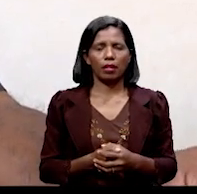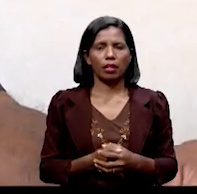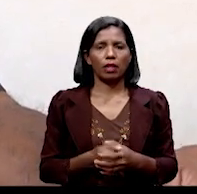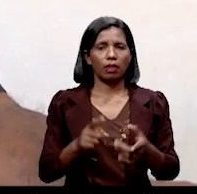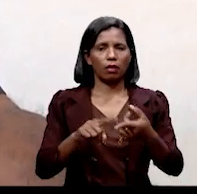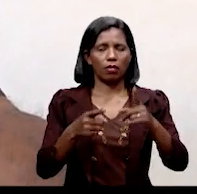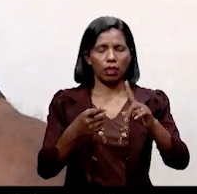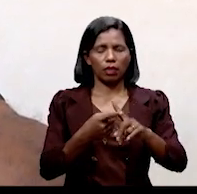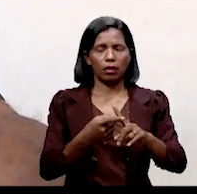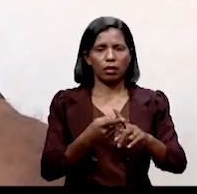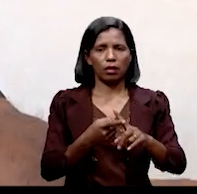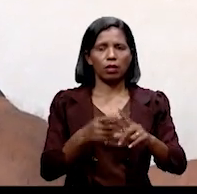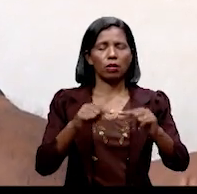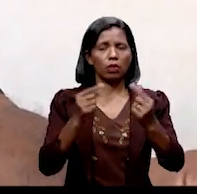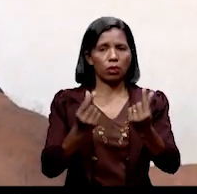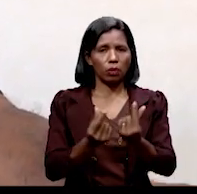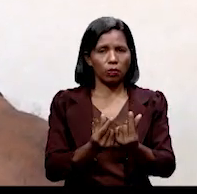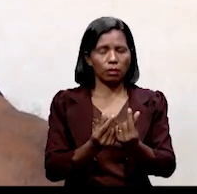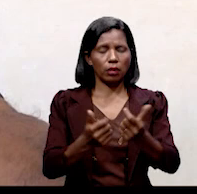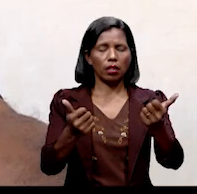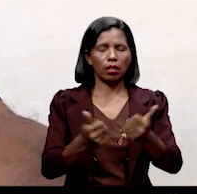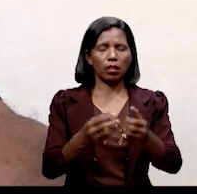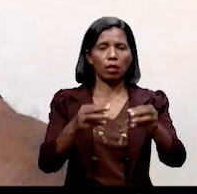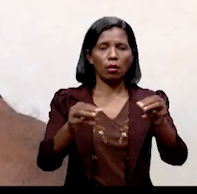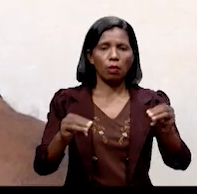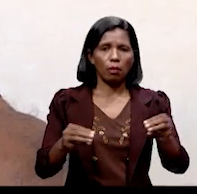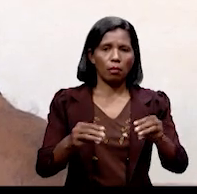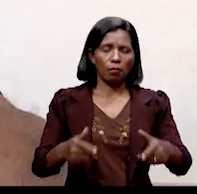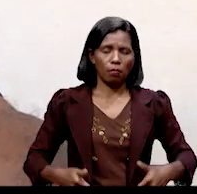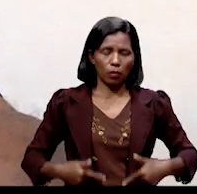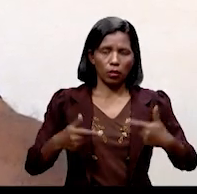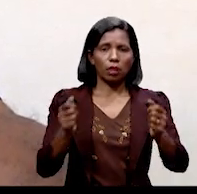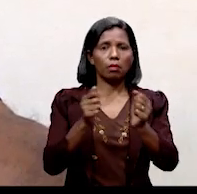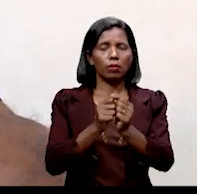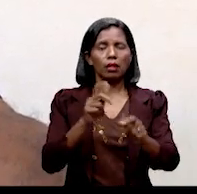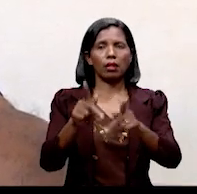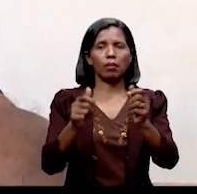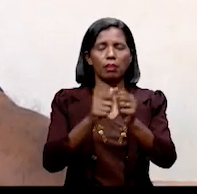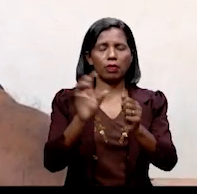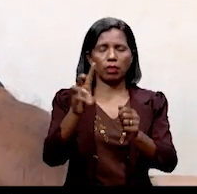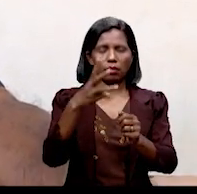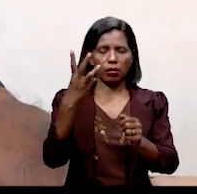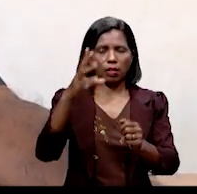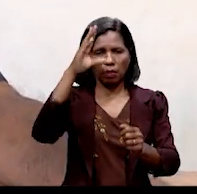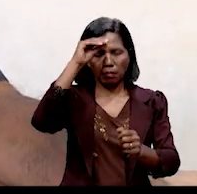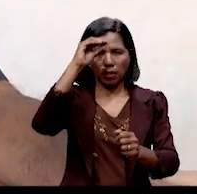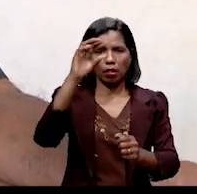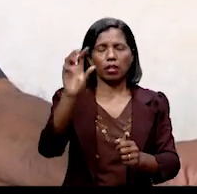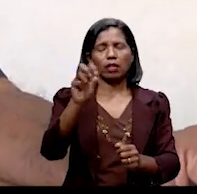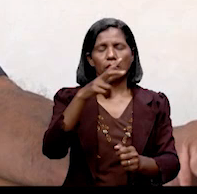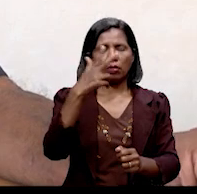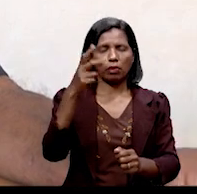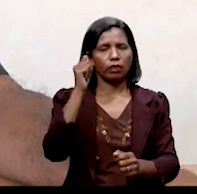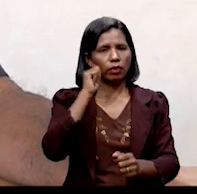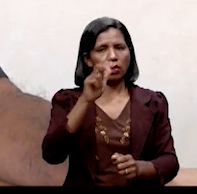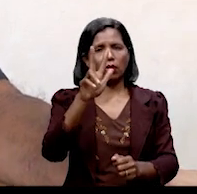hosi grupo Artemoris ini hamutuk emane sanulur sini, mane sanulur sin tolu, feto